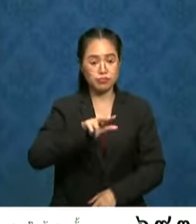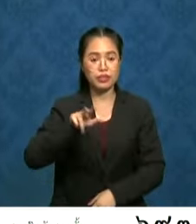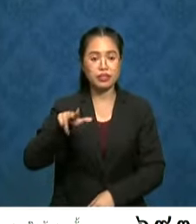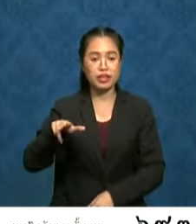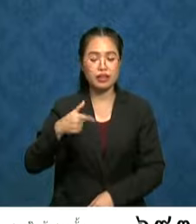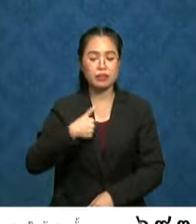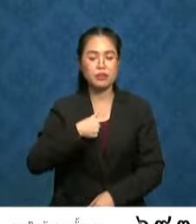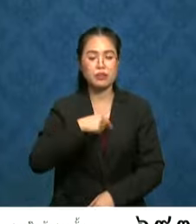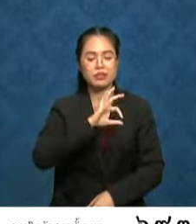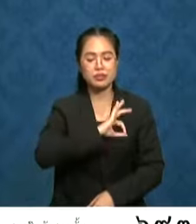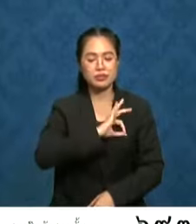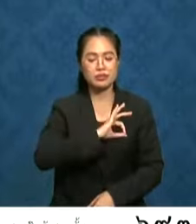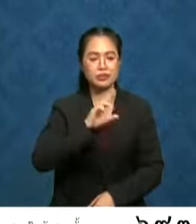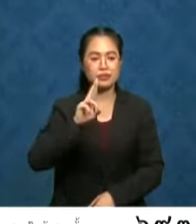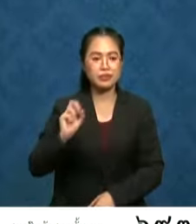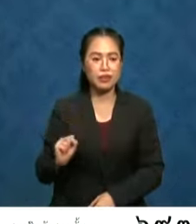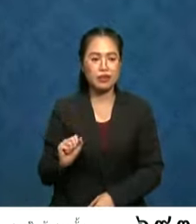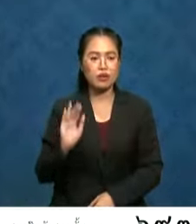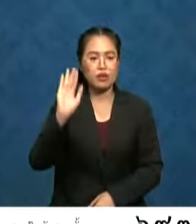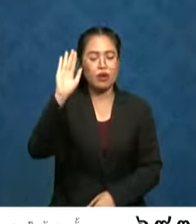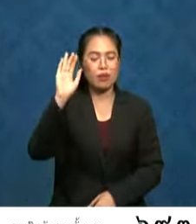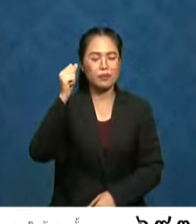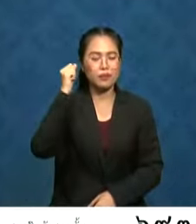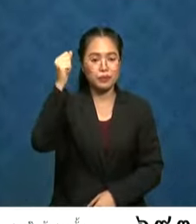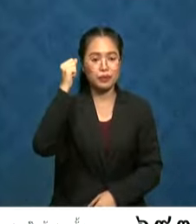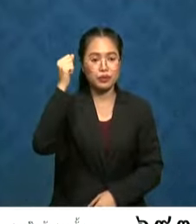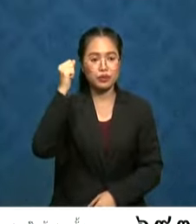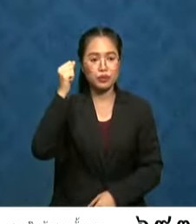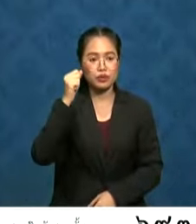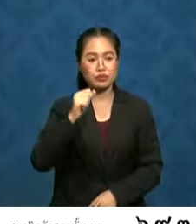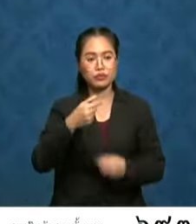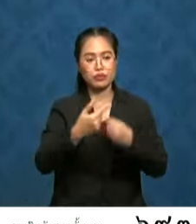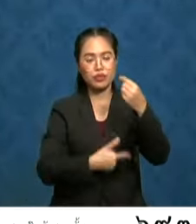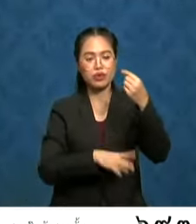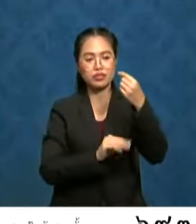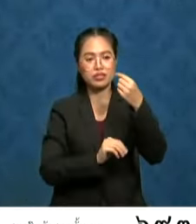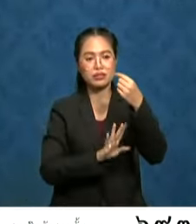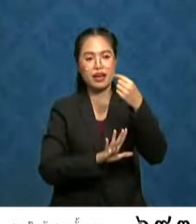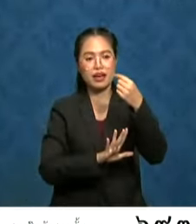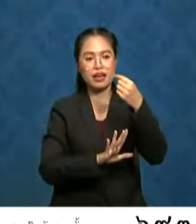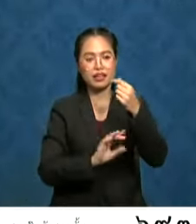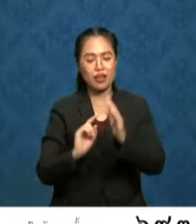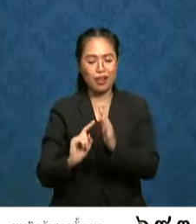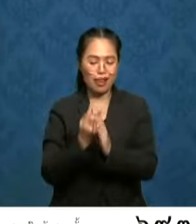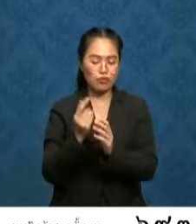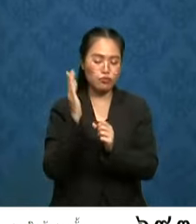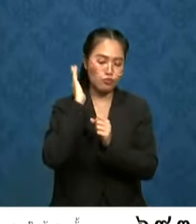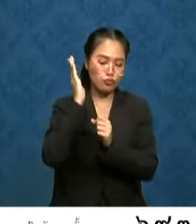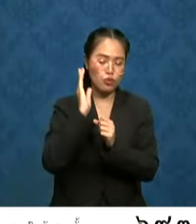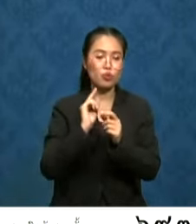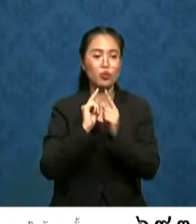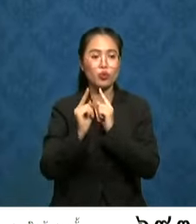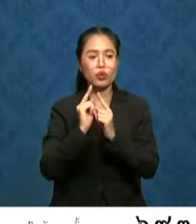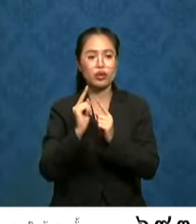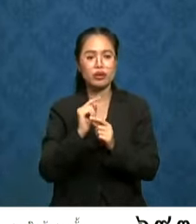ฐานะสมาชิกรัฐสภาครับขออนุญาตประท้วงครับผู้อภิปรายตามข้อ 45ครับตั้งแต่ท่านพูดมานะครับผมยังไม่เห็น